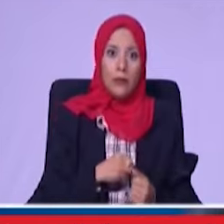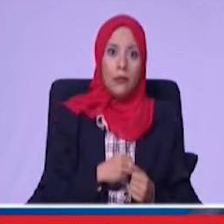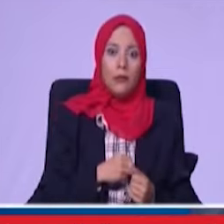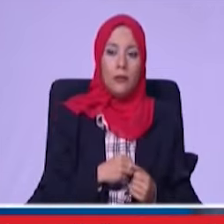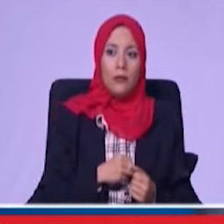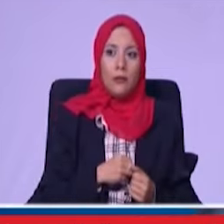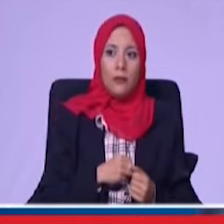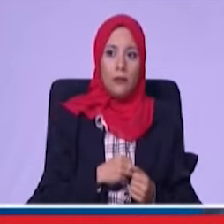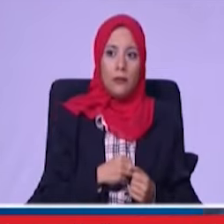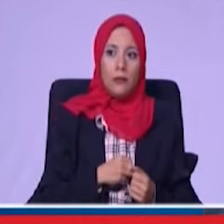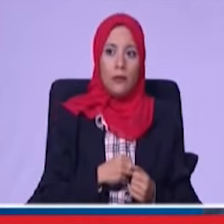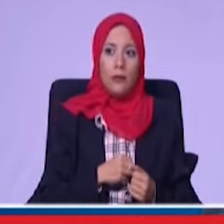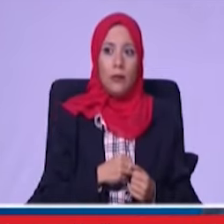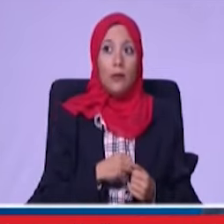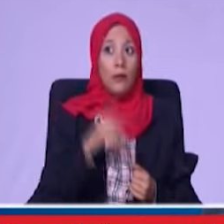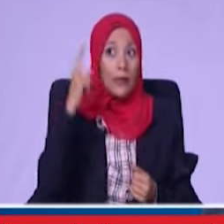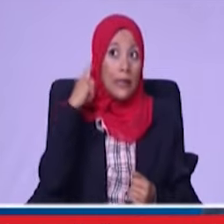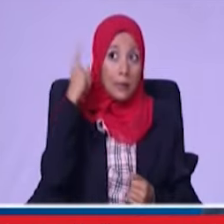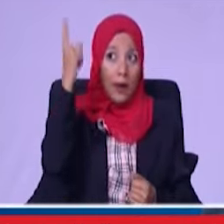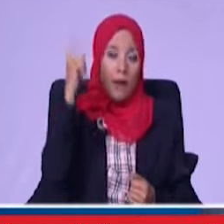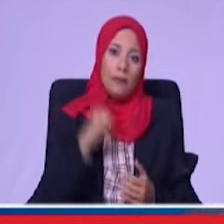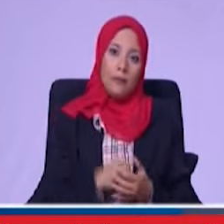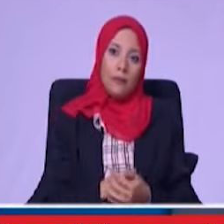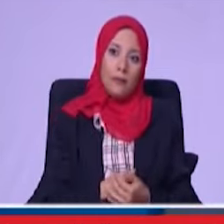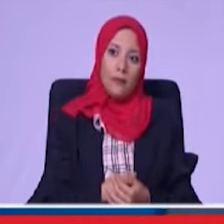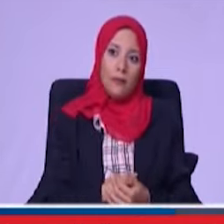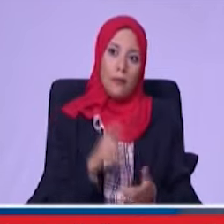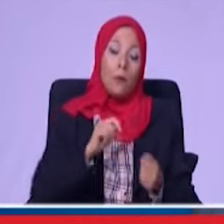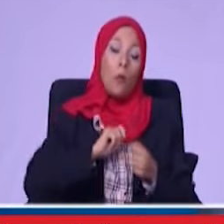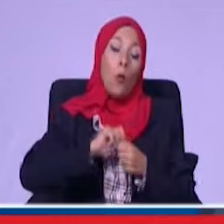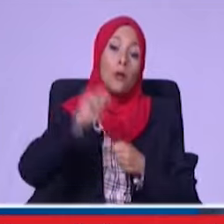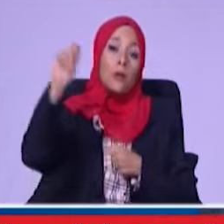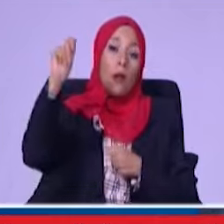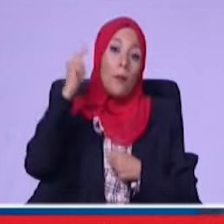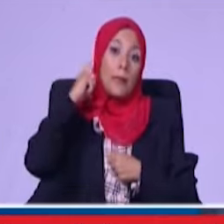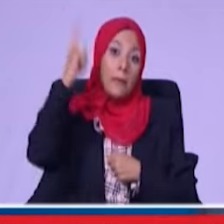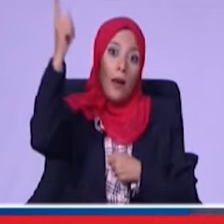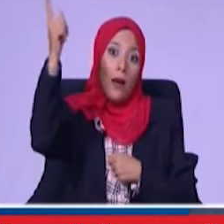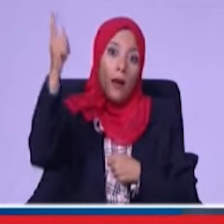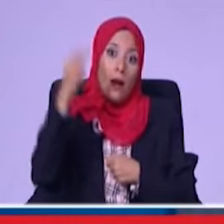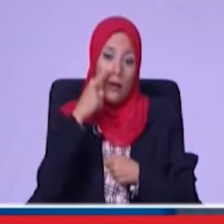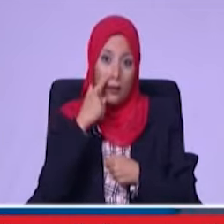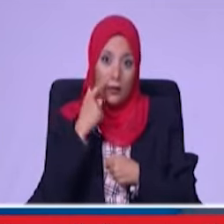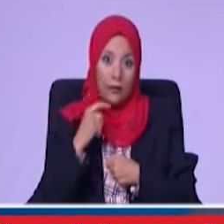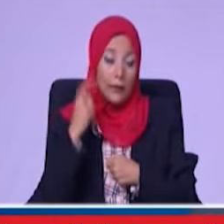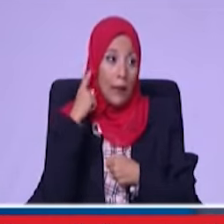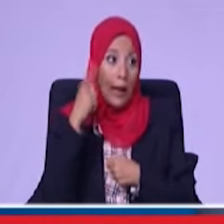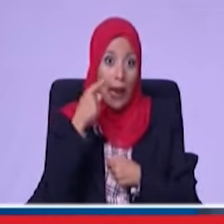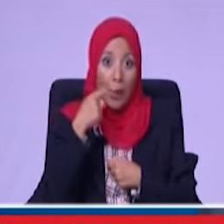وما بين روح أبي في البرزخ، توصل له ال ال الكلام